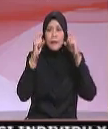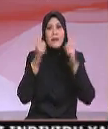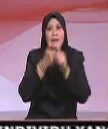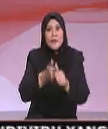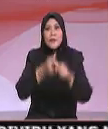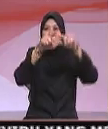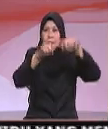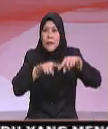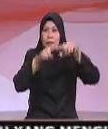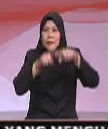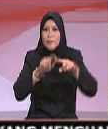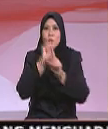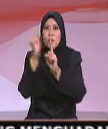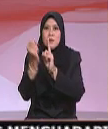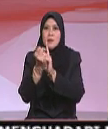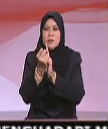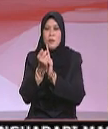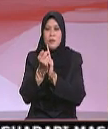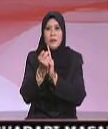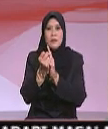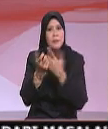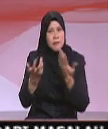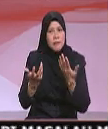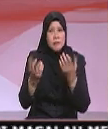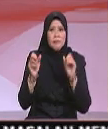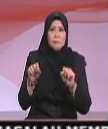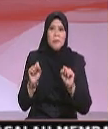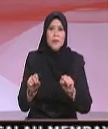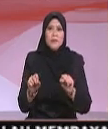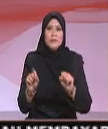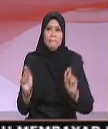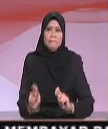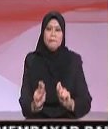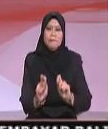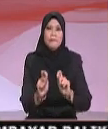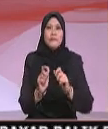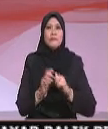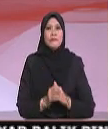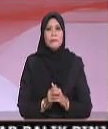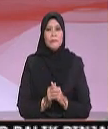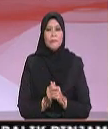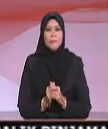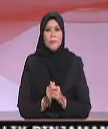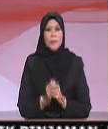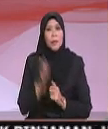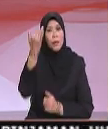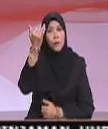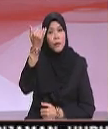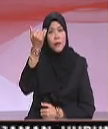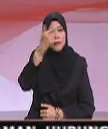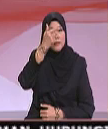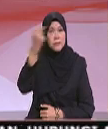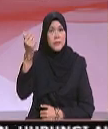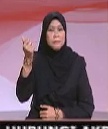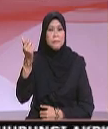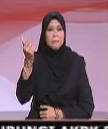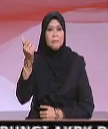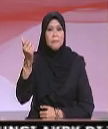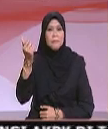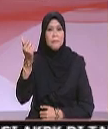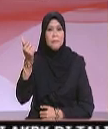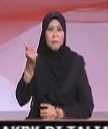tertentu Tidak boleh diambil tindakan di sana ianya tidak